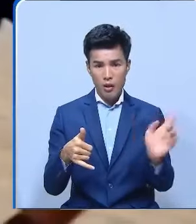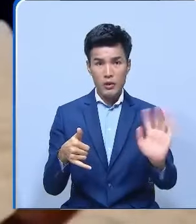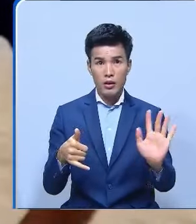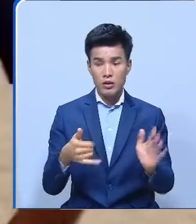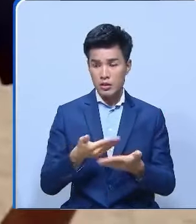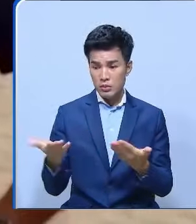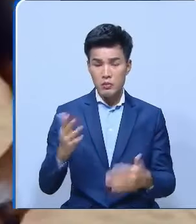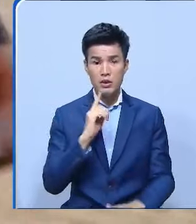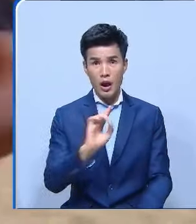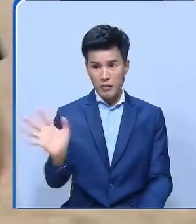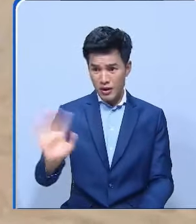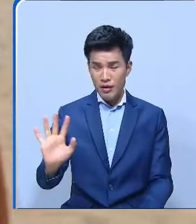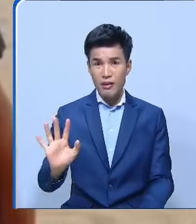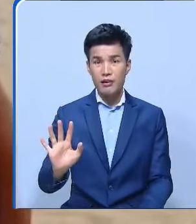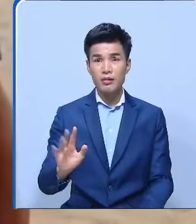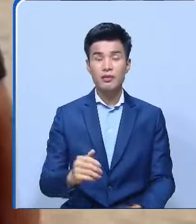ไม่ซื้อ เ